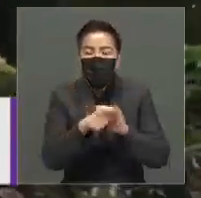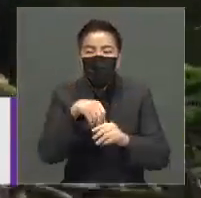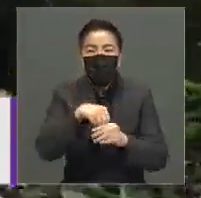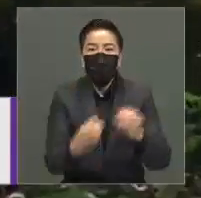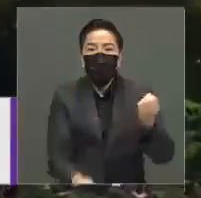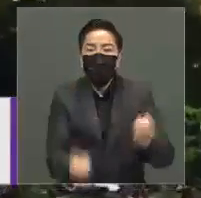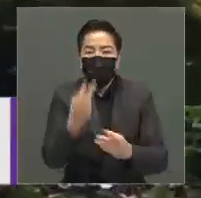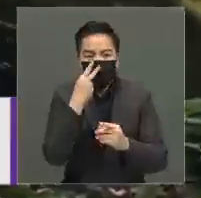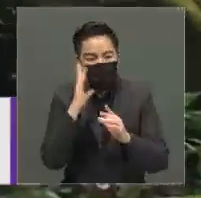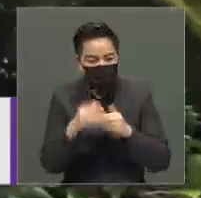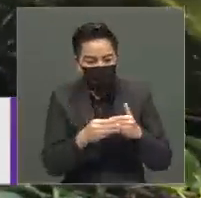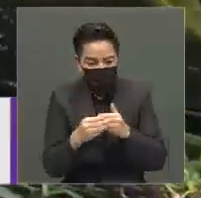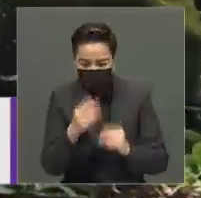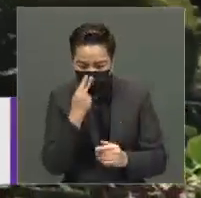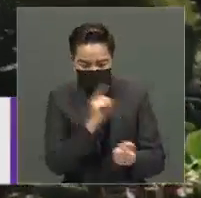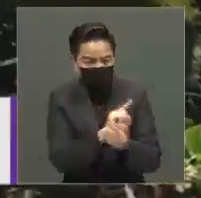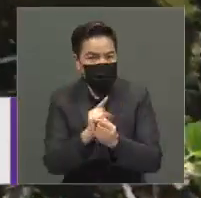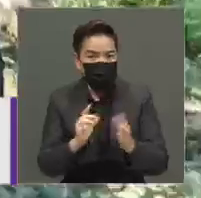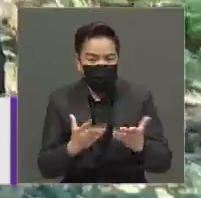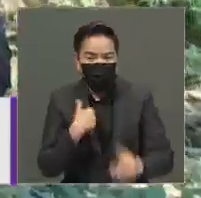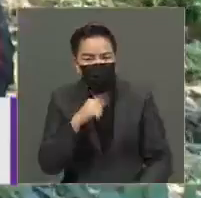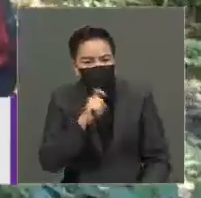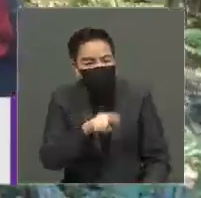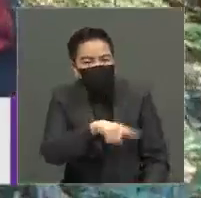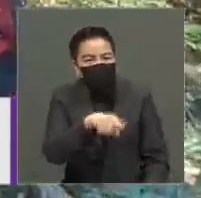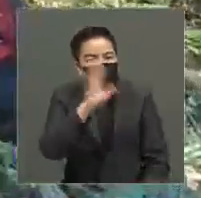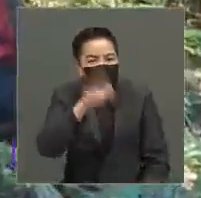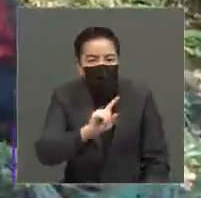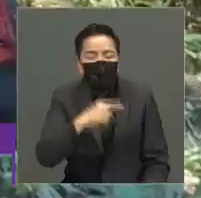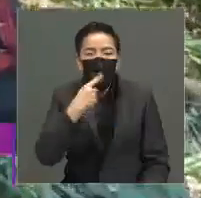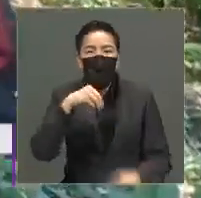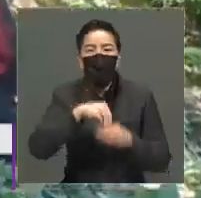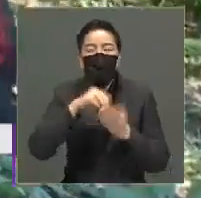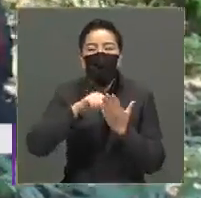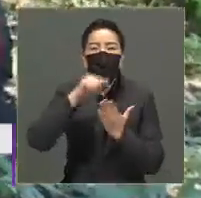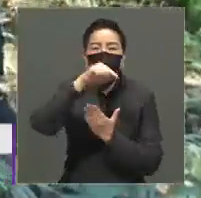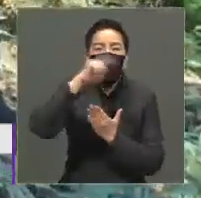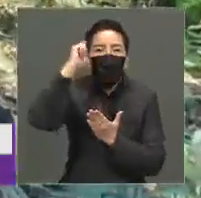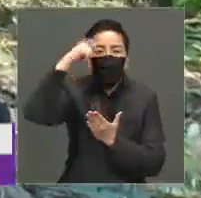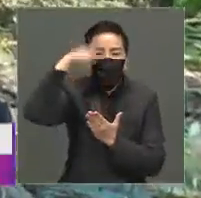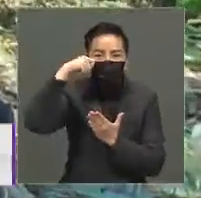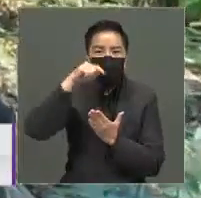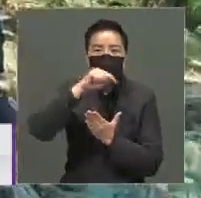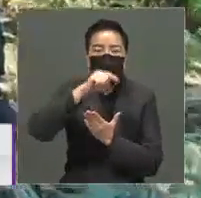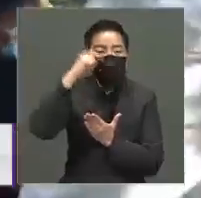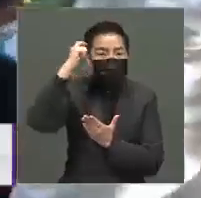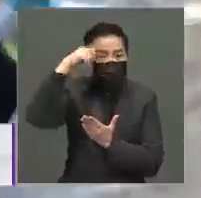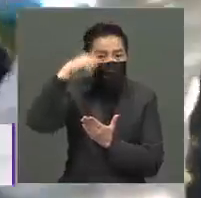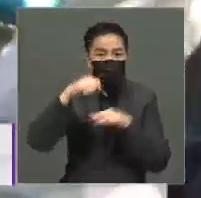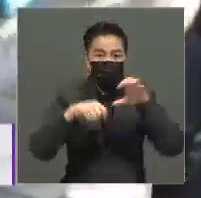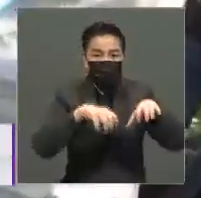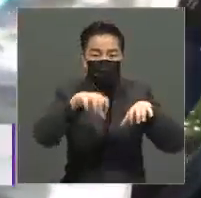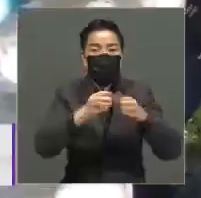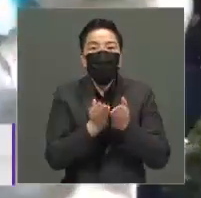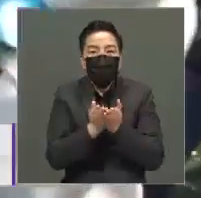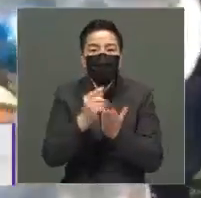ในป่าแต่ไม่พบผู้นำพามานะครับสอบถามความได้ว่าเดินทางมาจากจังหวัดผาอ่างและจังหวัดกระทงของเมียนม